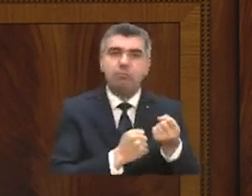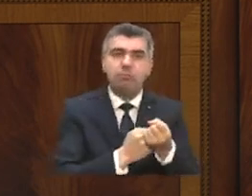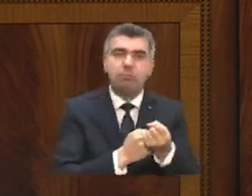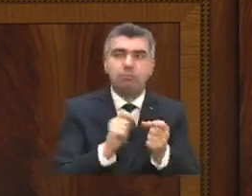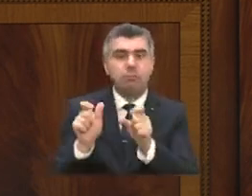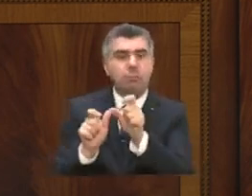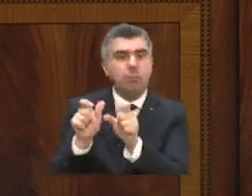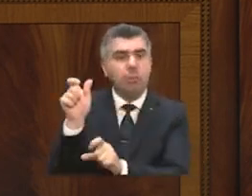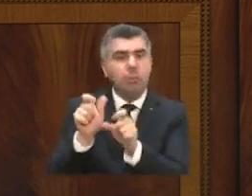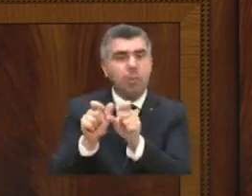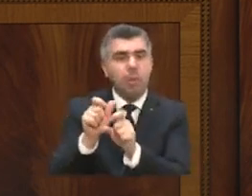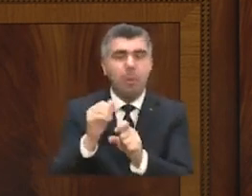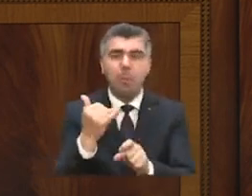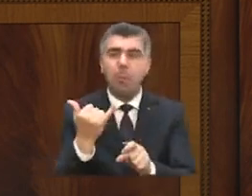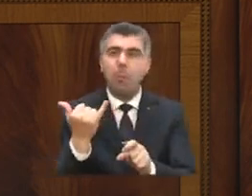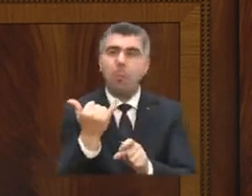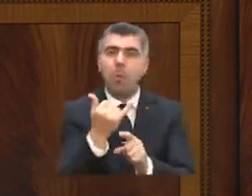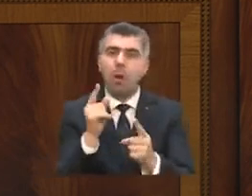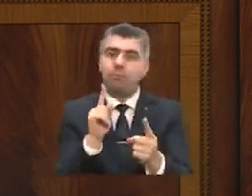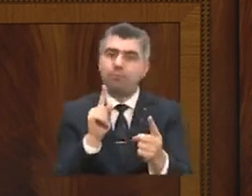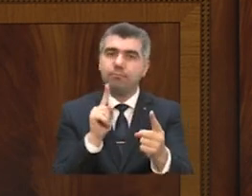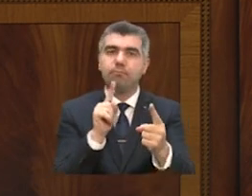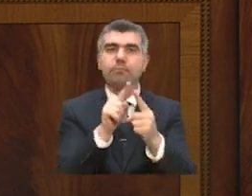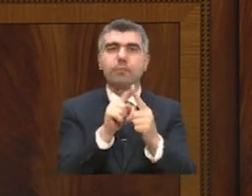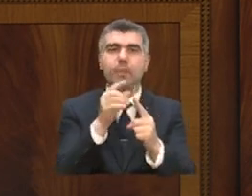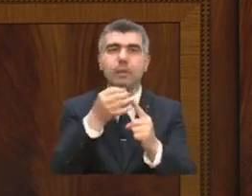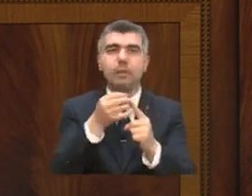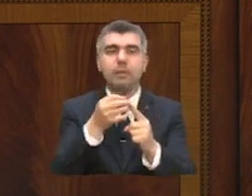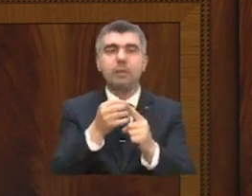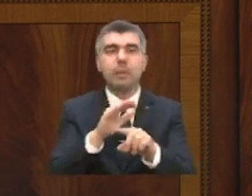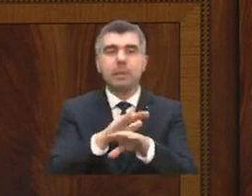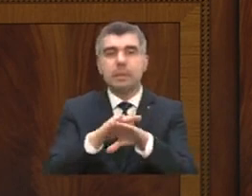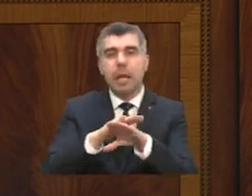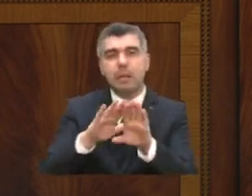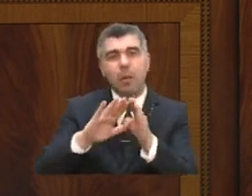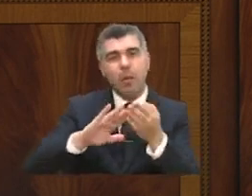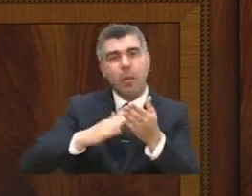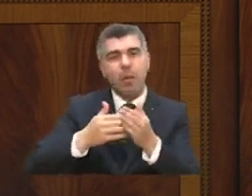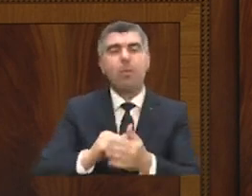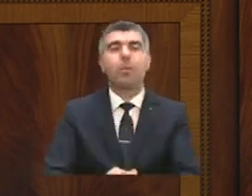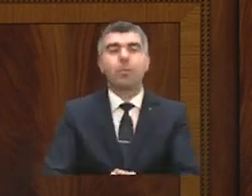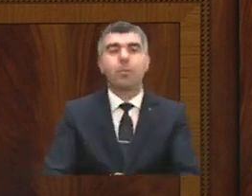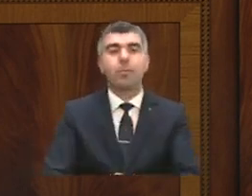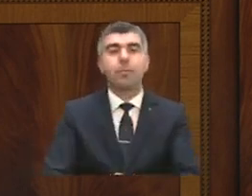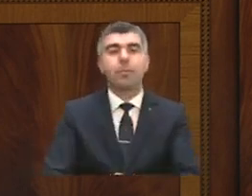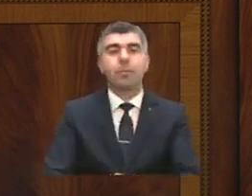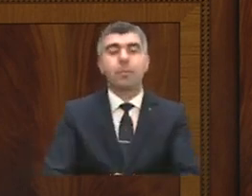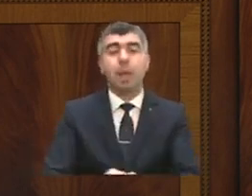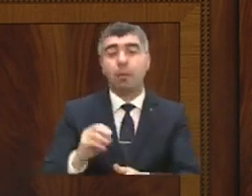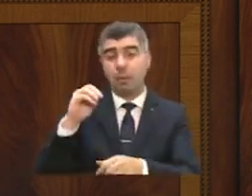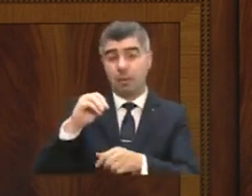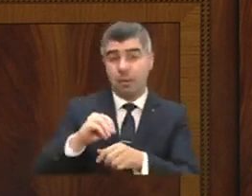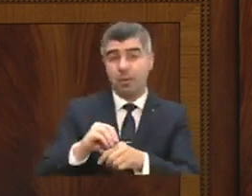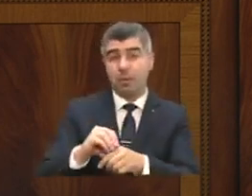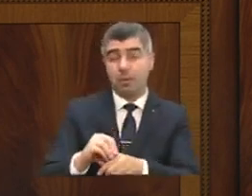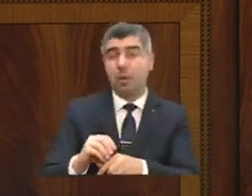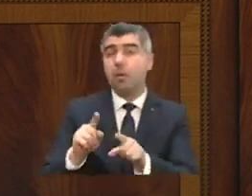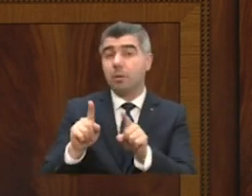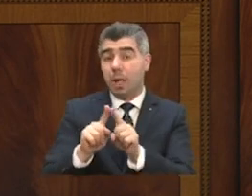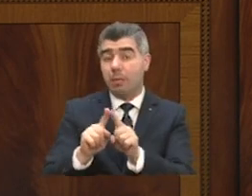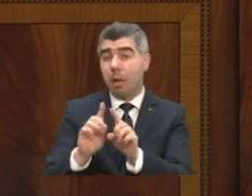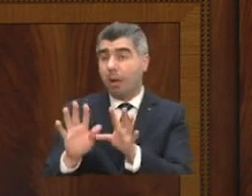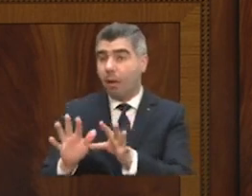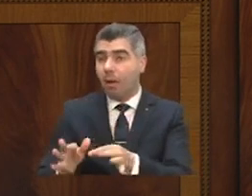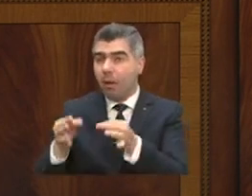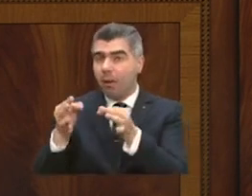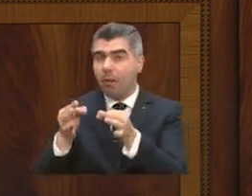المواطن هدفاً أساسياً بكل السياسات. وقد ساهمت هذه العوامل في أن